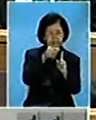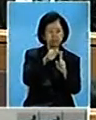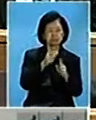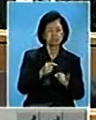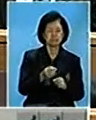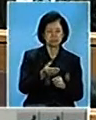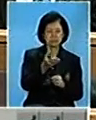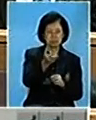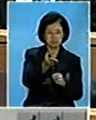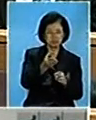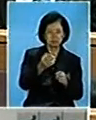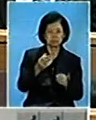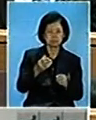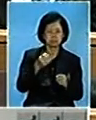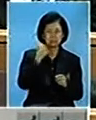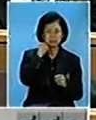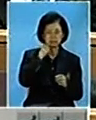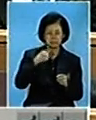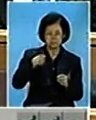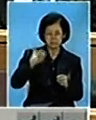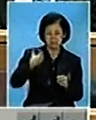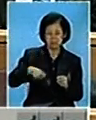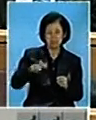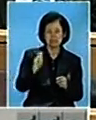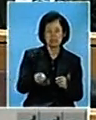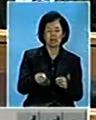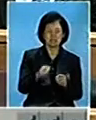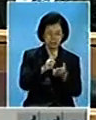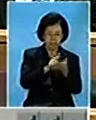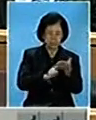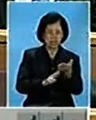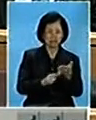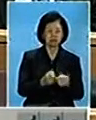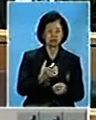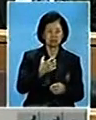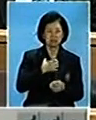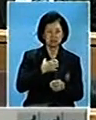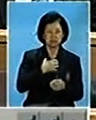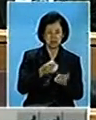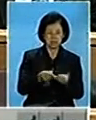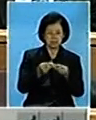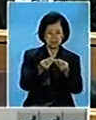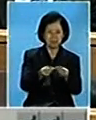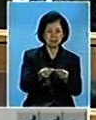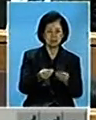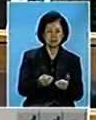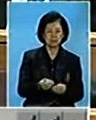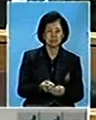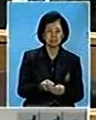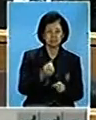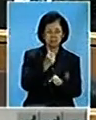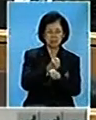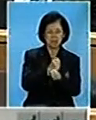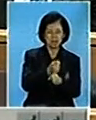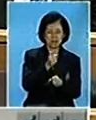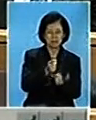างศาลรัฐธรรมนูญได้รายงานไว้อยากให้ปฏิบัติ